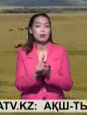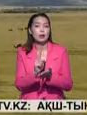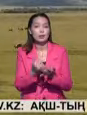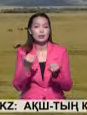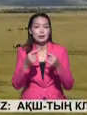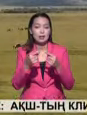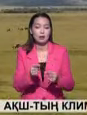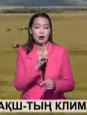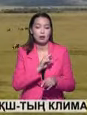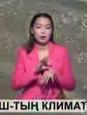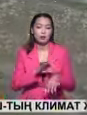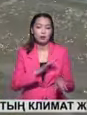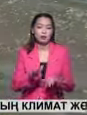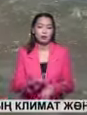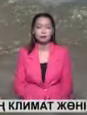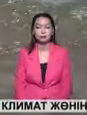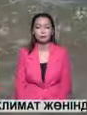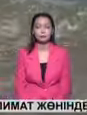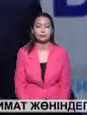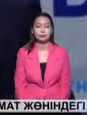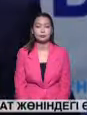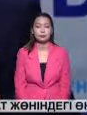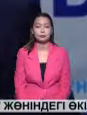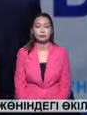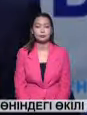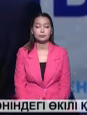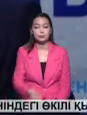қазір нақты шаралар қабылдануда.